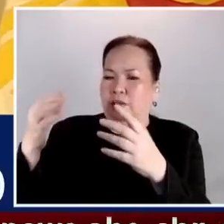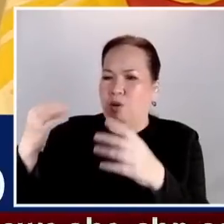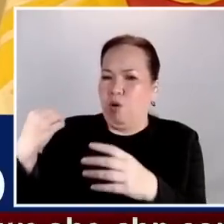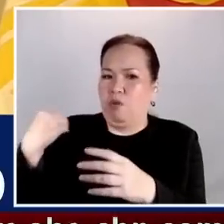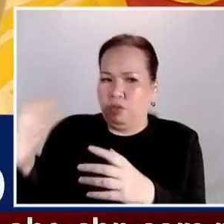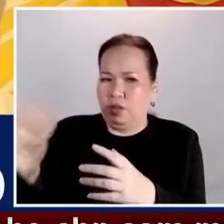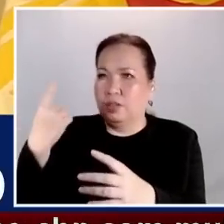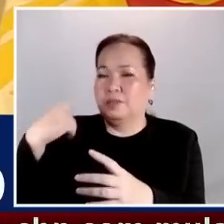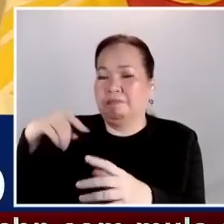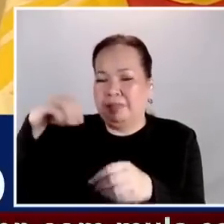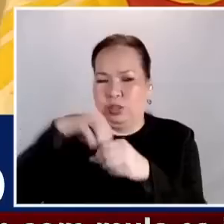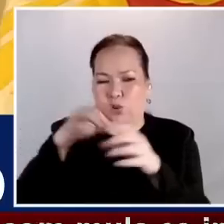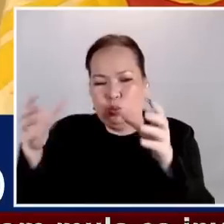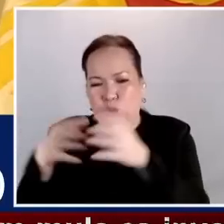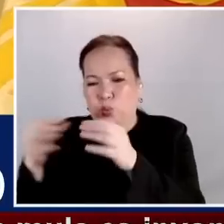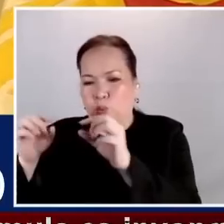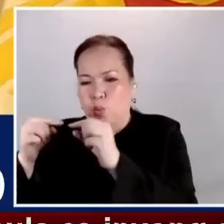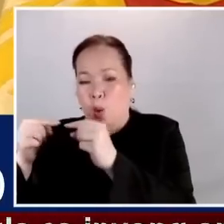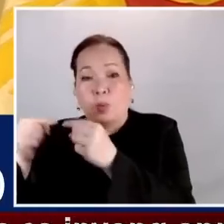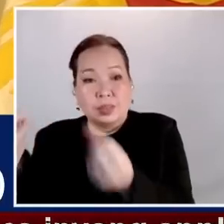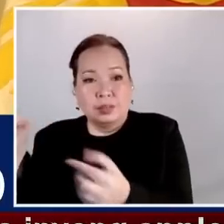masaya na ikaw yung